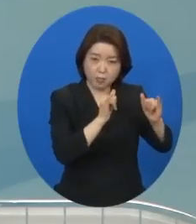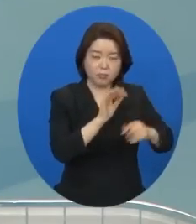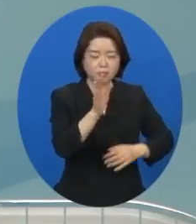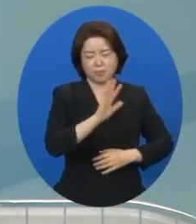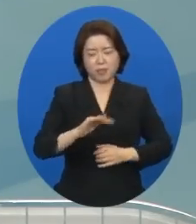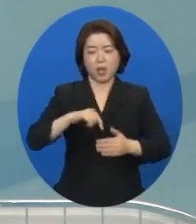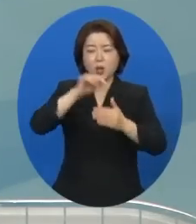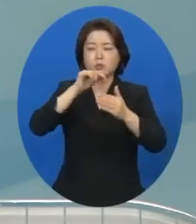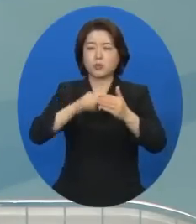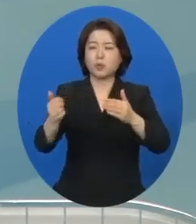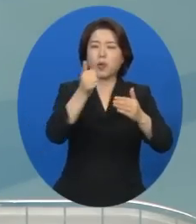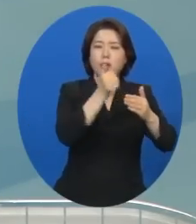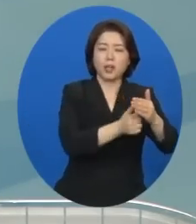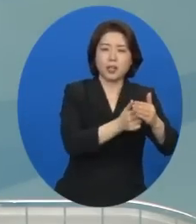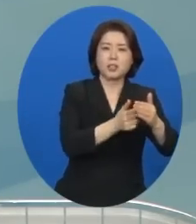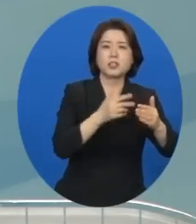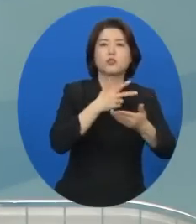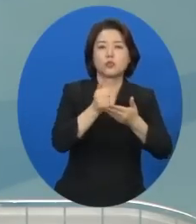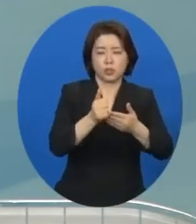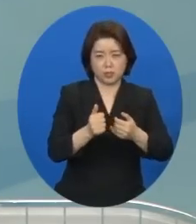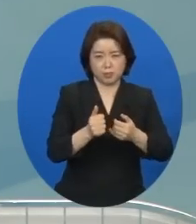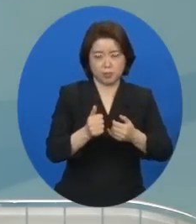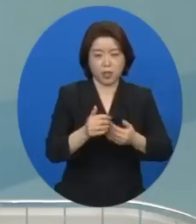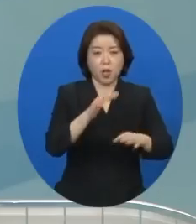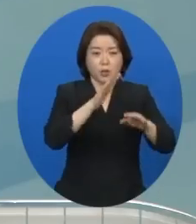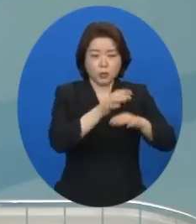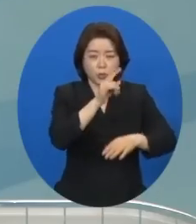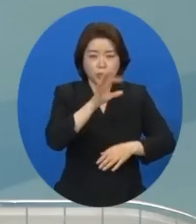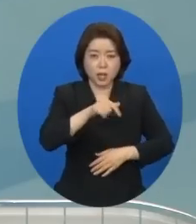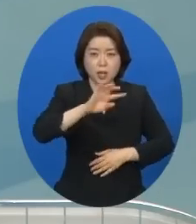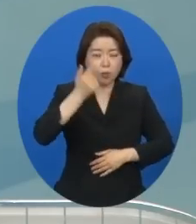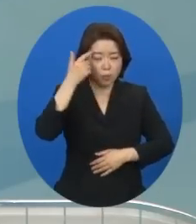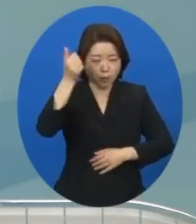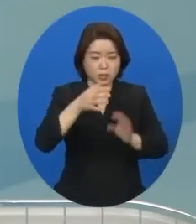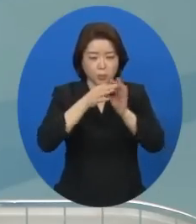주님께서 손양원 목사님을 통하여 그 일을 행하신 거예요.